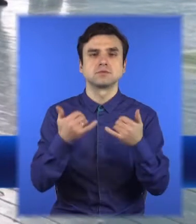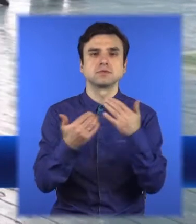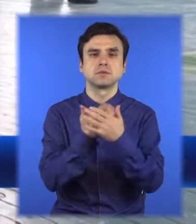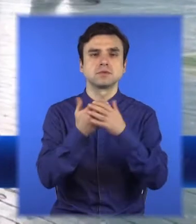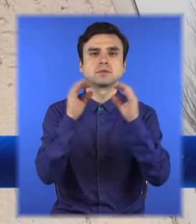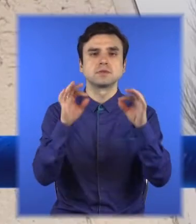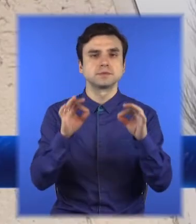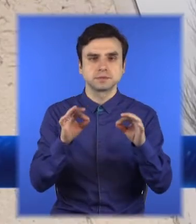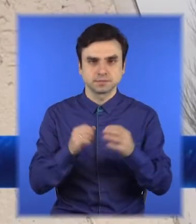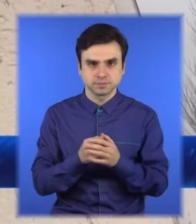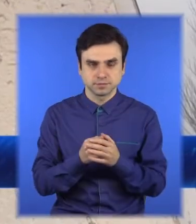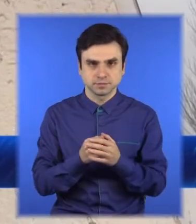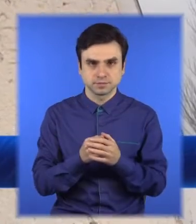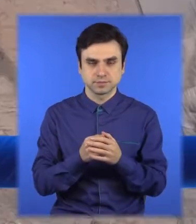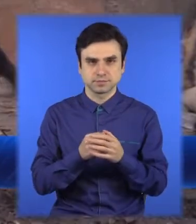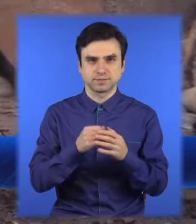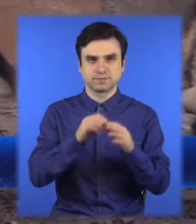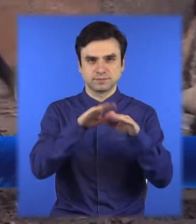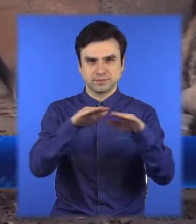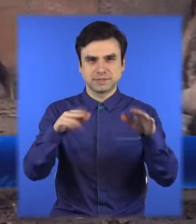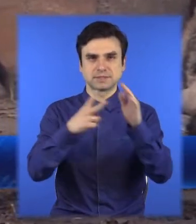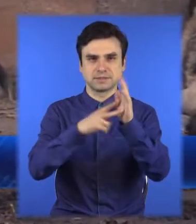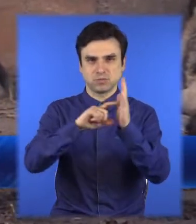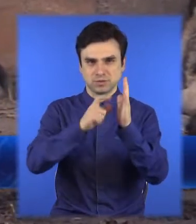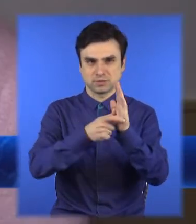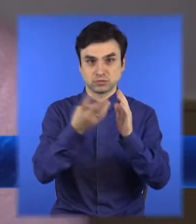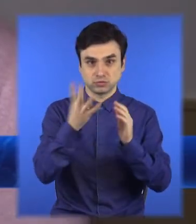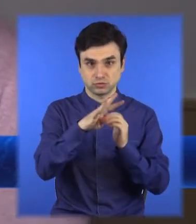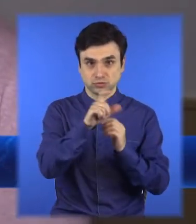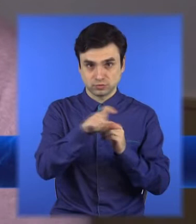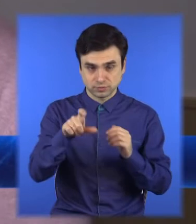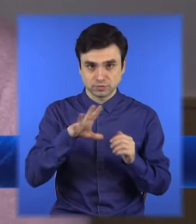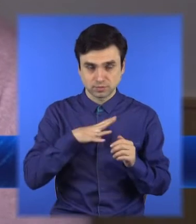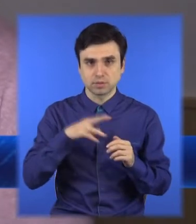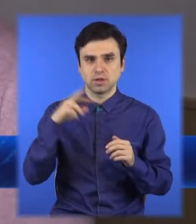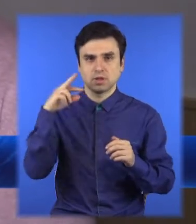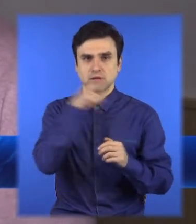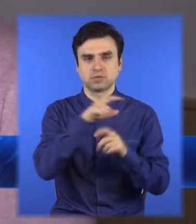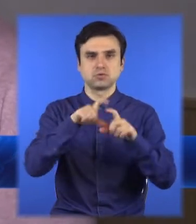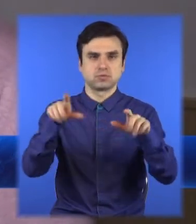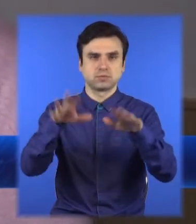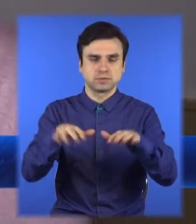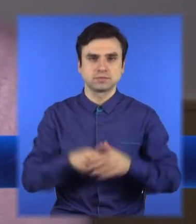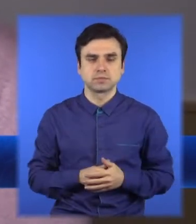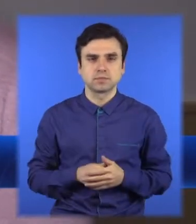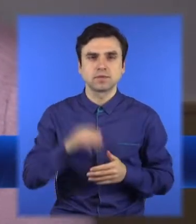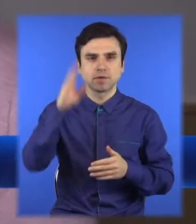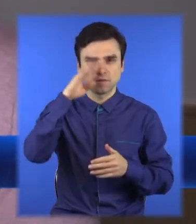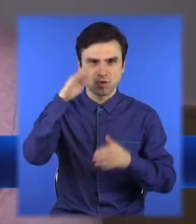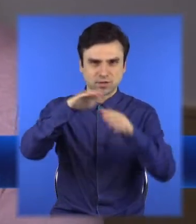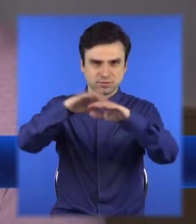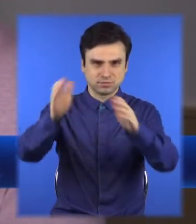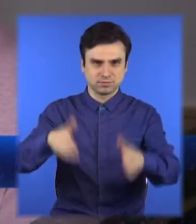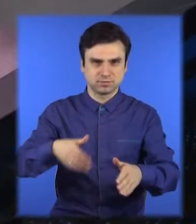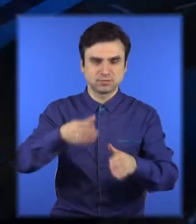Дивіться у випуску. Четверо семикласників отруїлися у школі. Розгарячилися і попили води з кулера. Вони